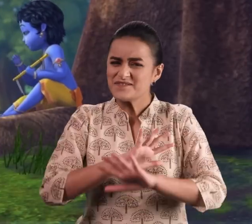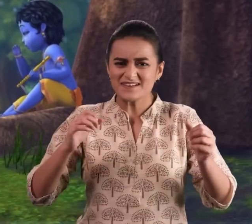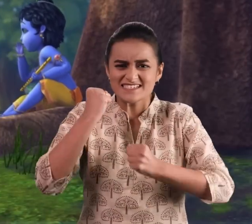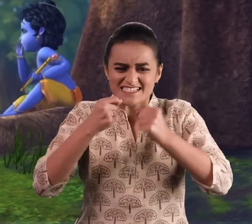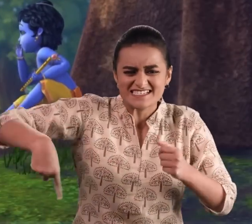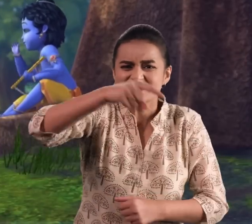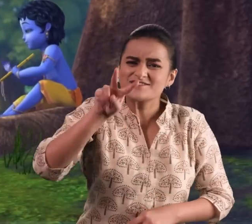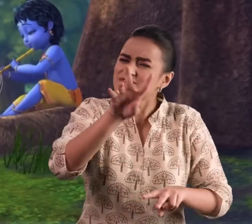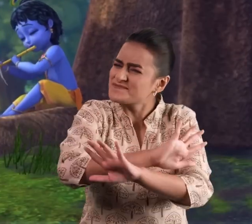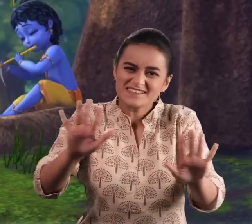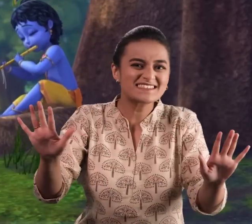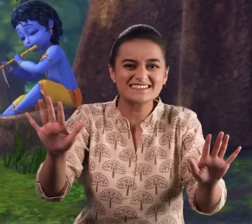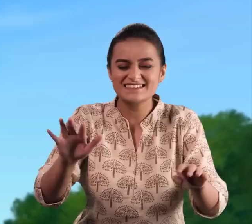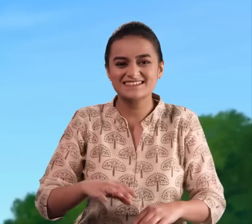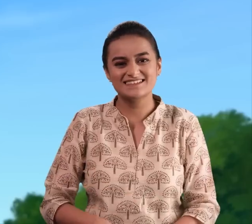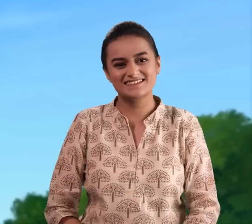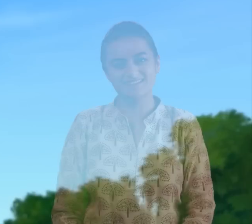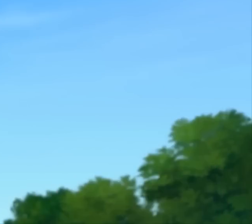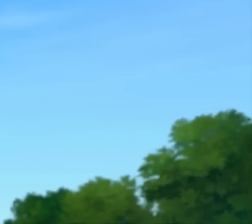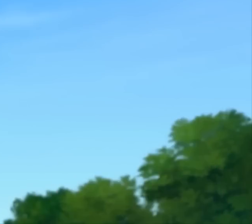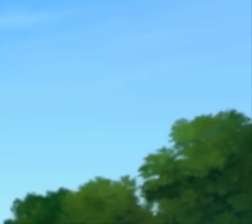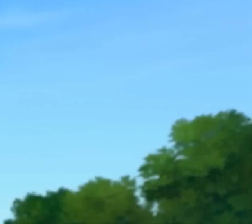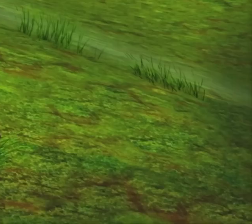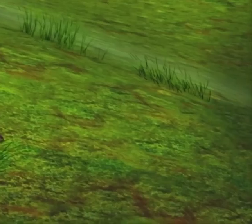बस 2 चक्कर और।